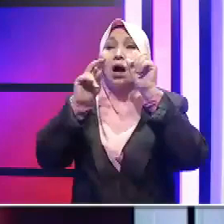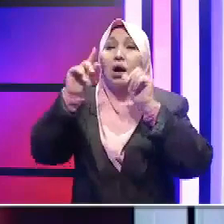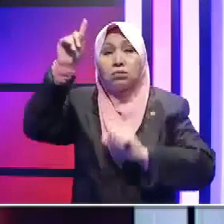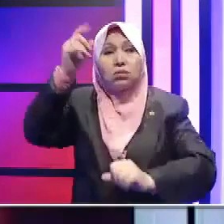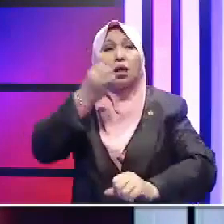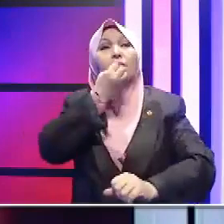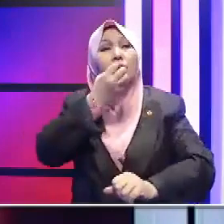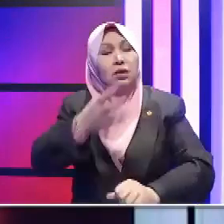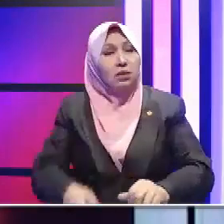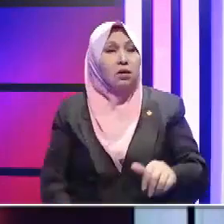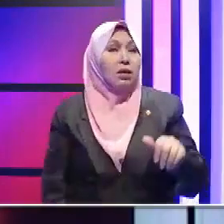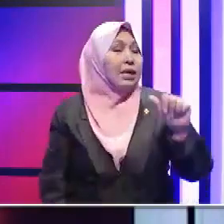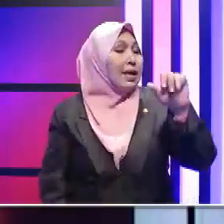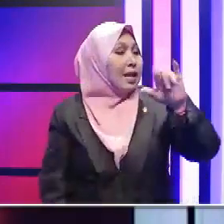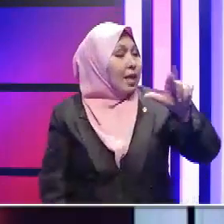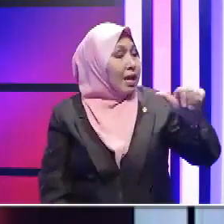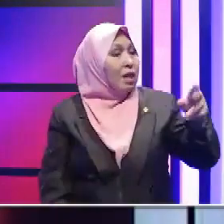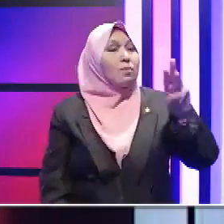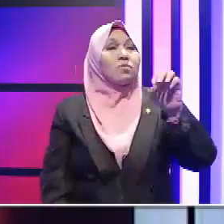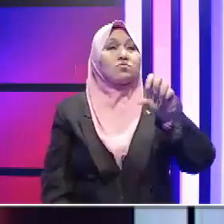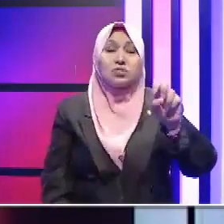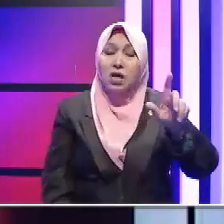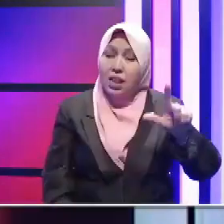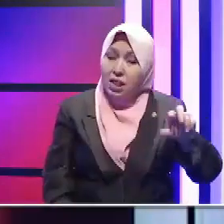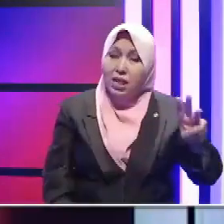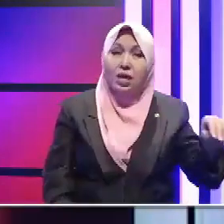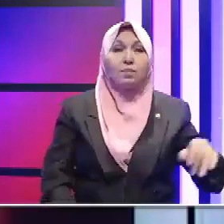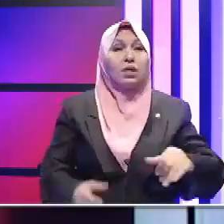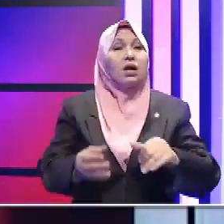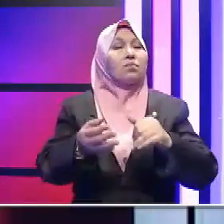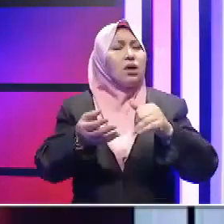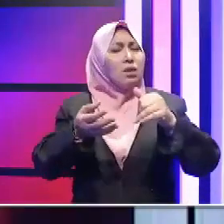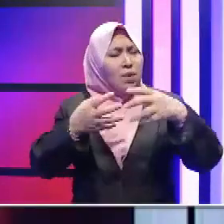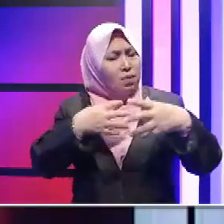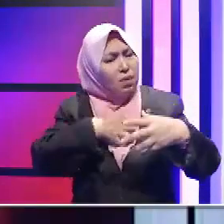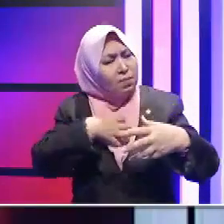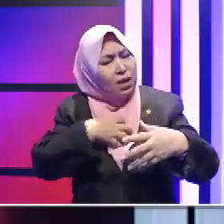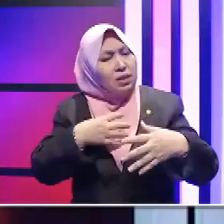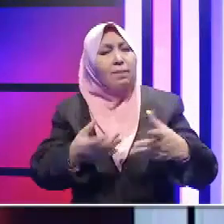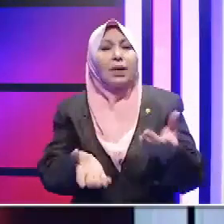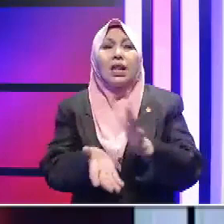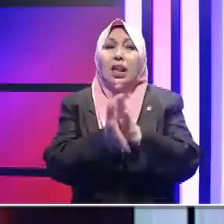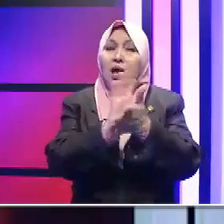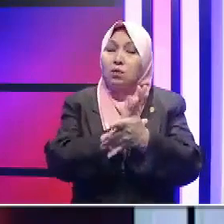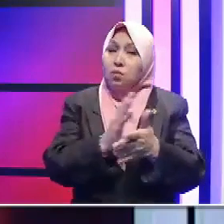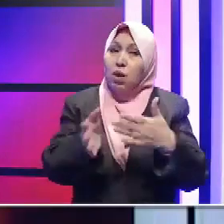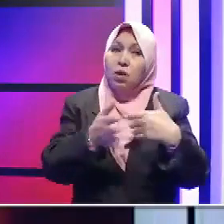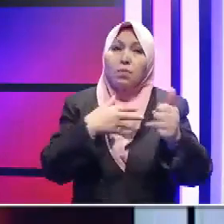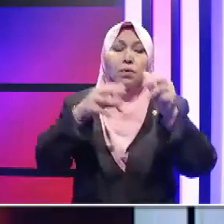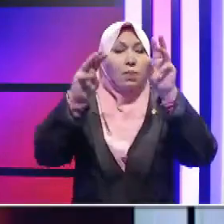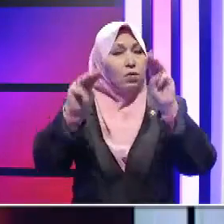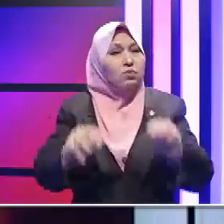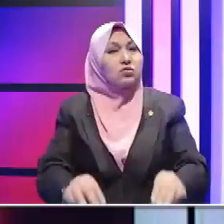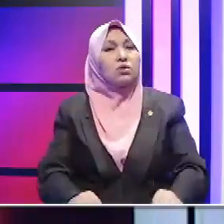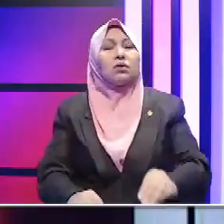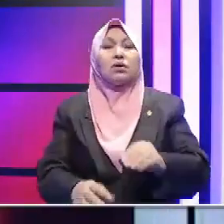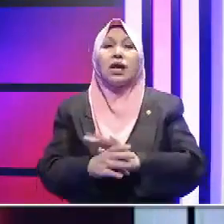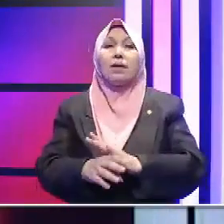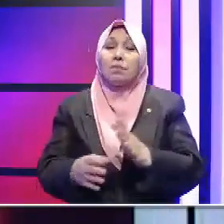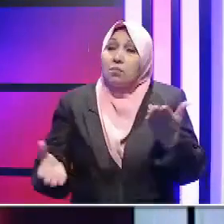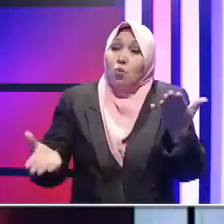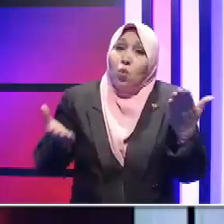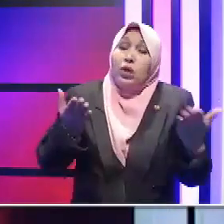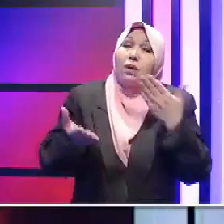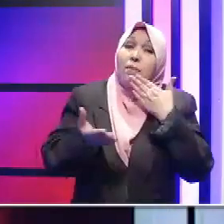keindahan musikal di mananya zikir ataupun keluh-kesah itu akan berlaku Walaupun manusia itu dalam keadaan yang mungkin dia